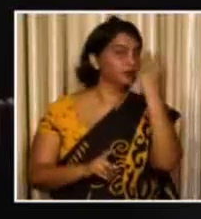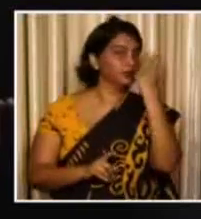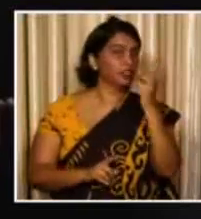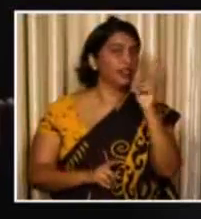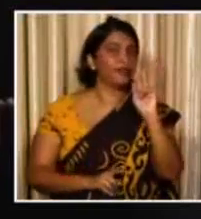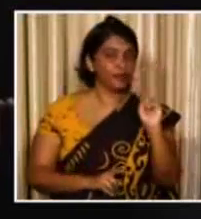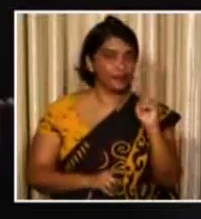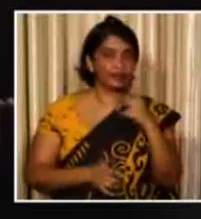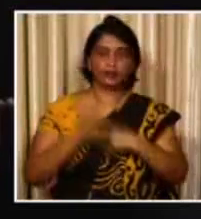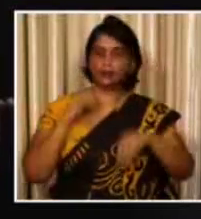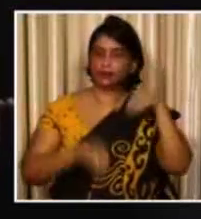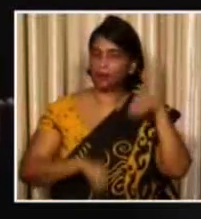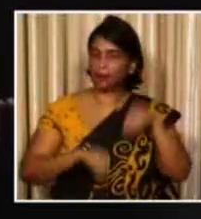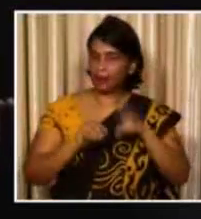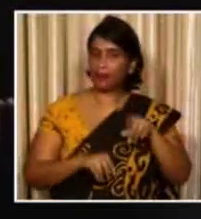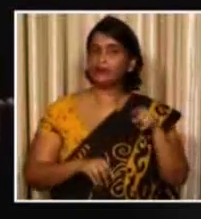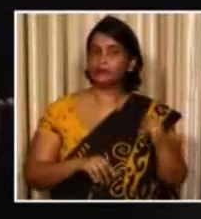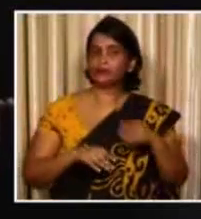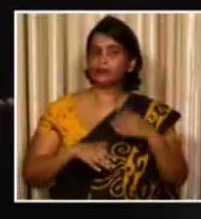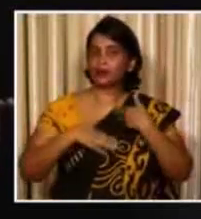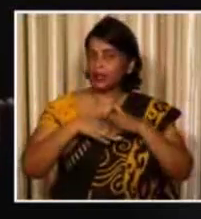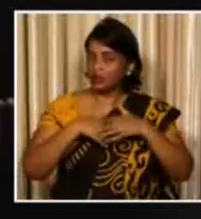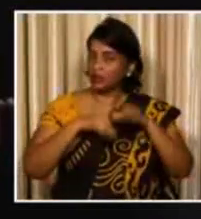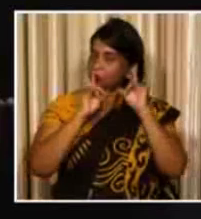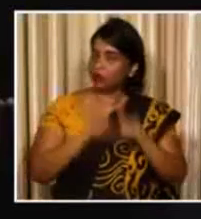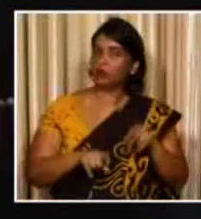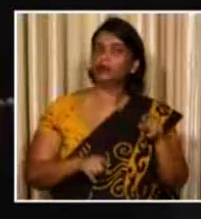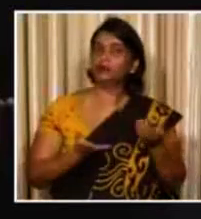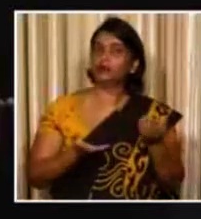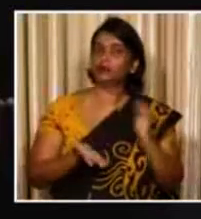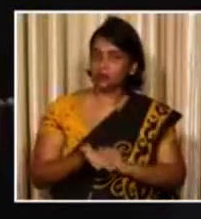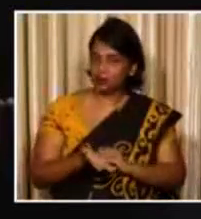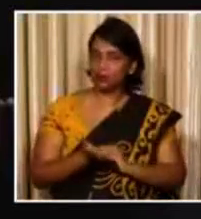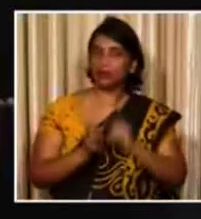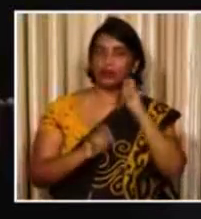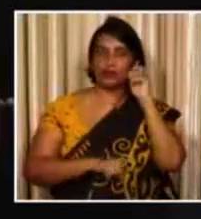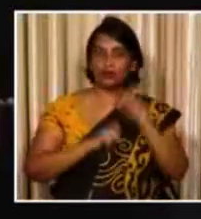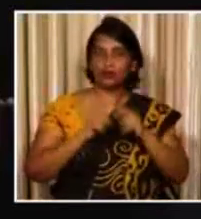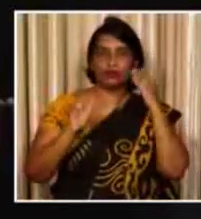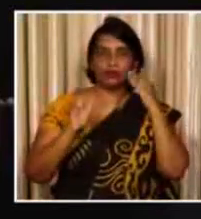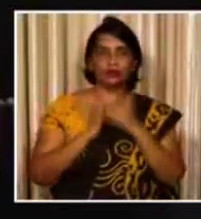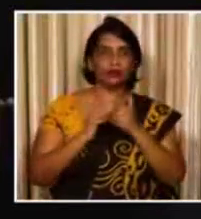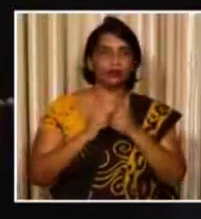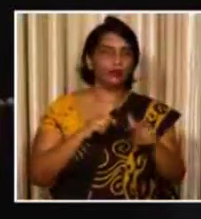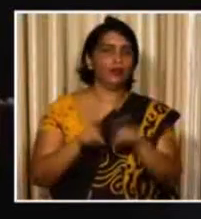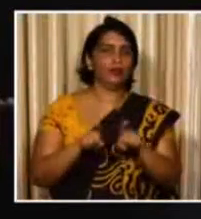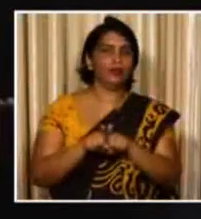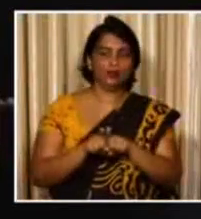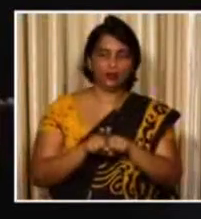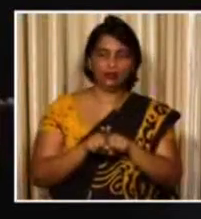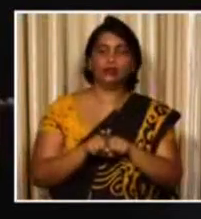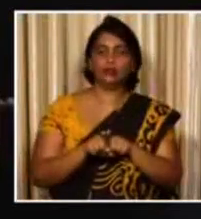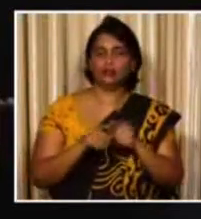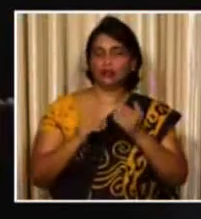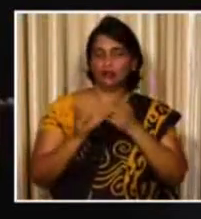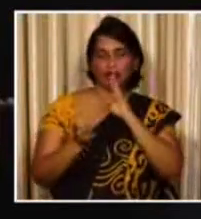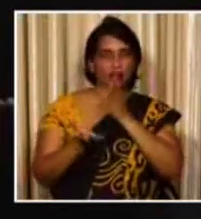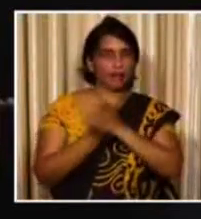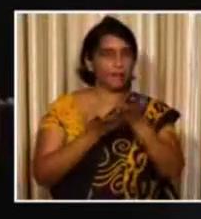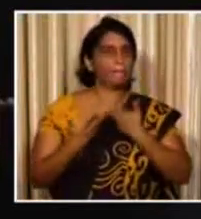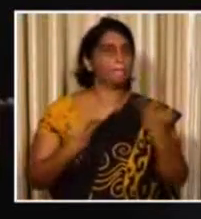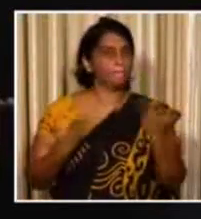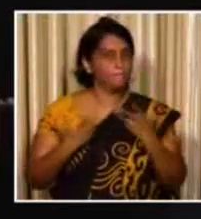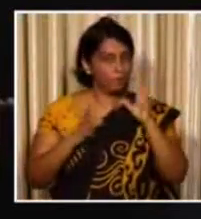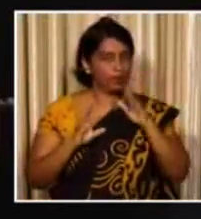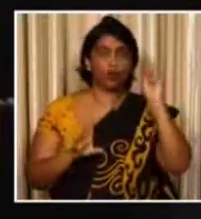2020 മെതിവരണ വലതി സിധുകളാ മെൻ തവ ദുരട ജനതാവ രവട്ടന്ന മുലാകരണ കലനൊഹക്കി പൊറോന്തു പ്രകാശയട